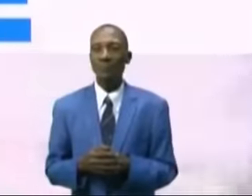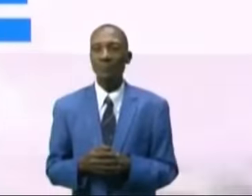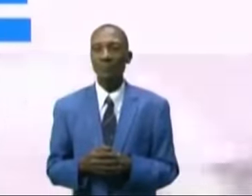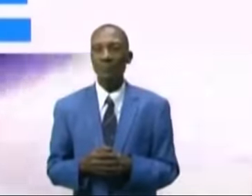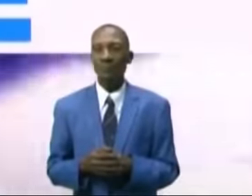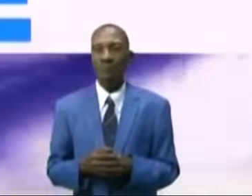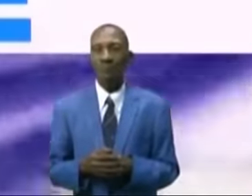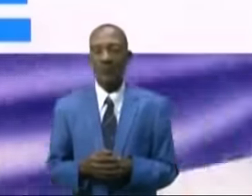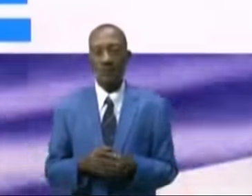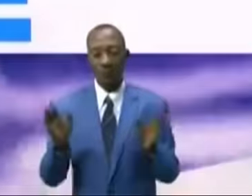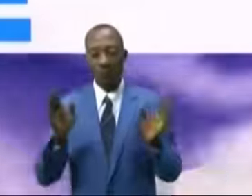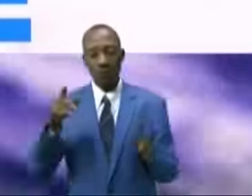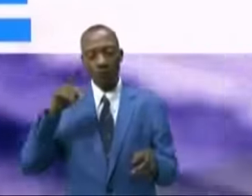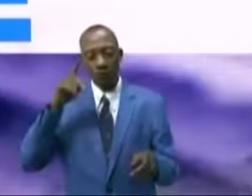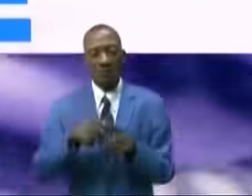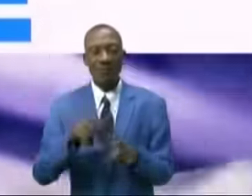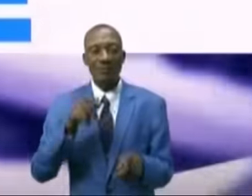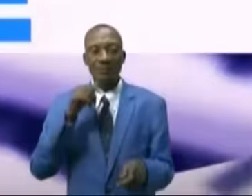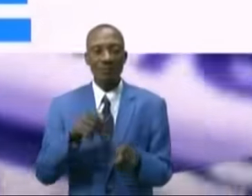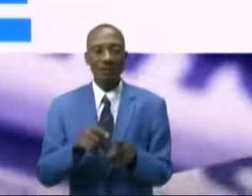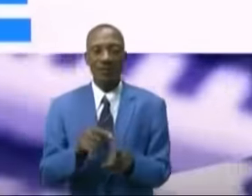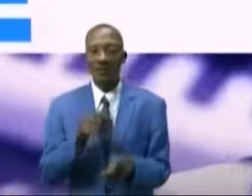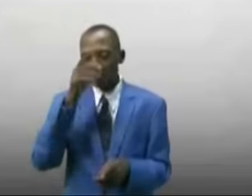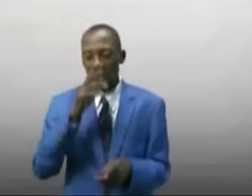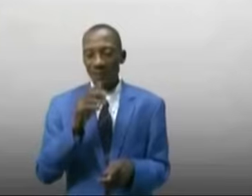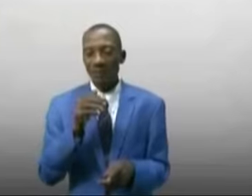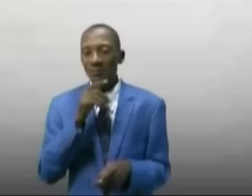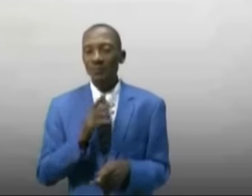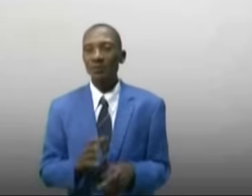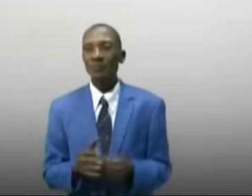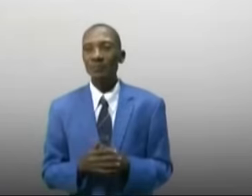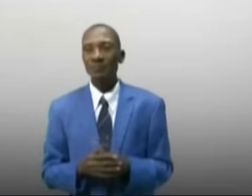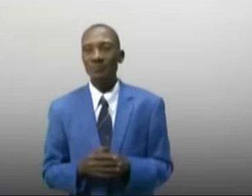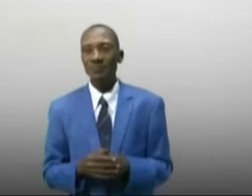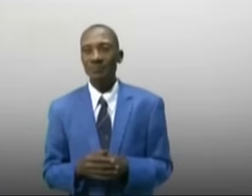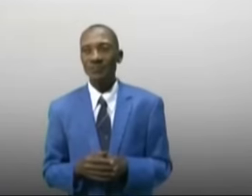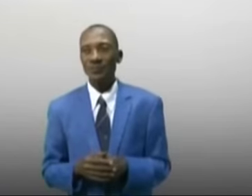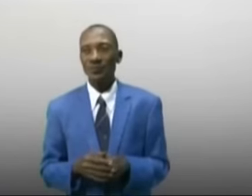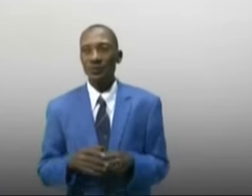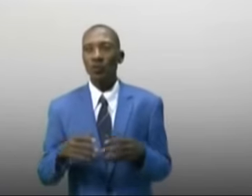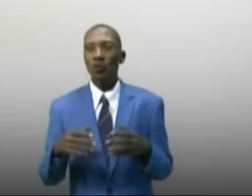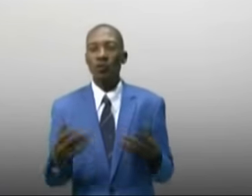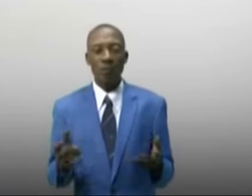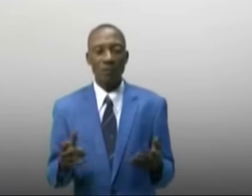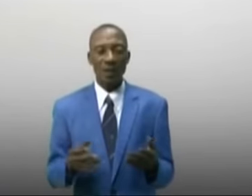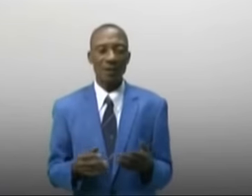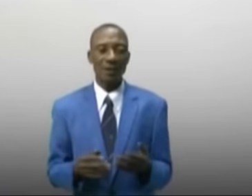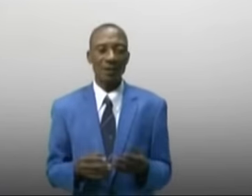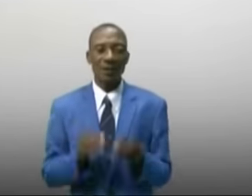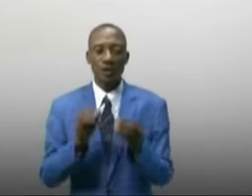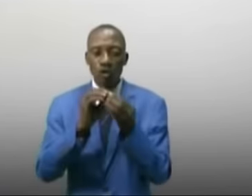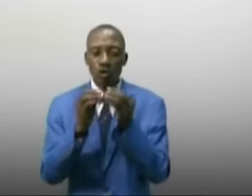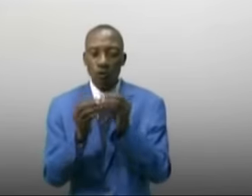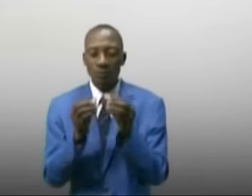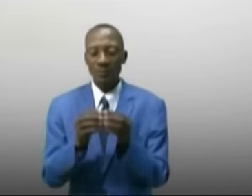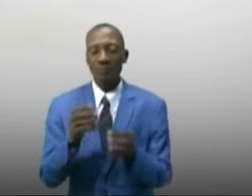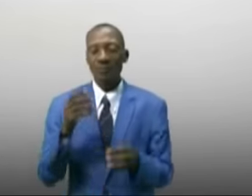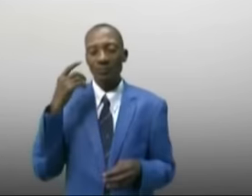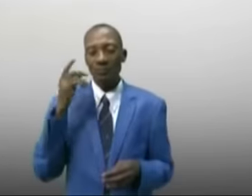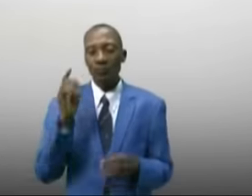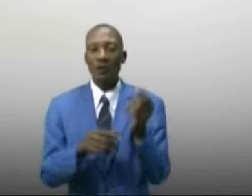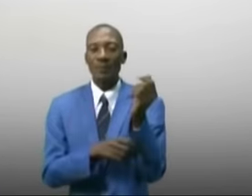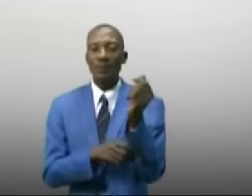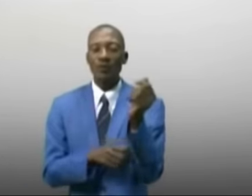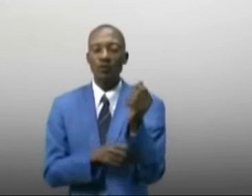Bonjour mesdames, messieurs et bienvenue à cette revue de presse. Goma, le bilan du bombardement du camp de déplacés de Mugunga par